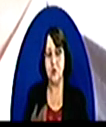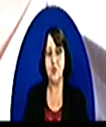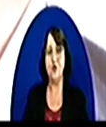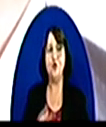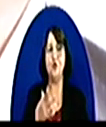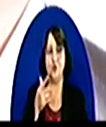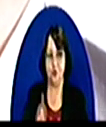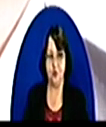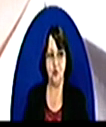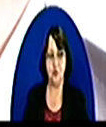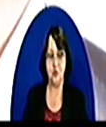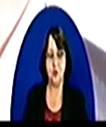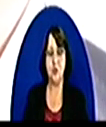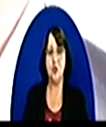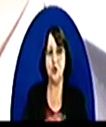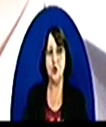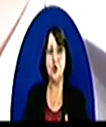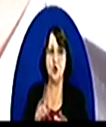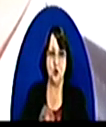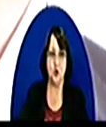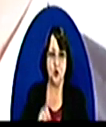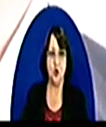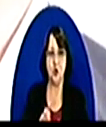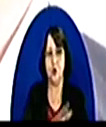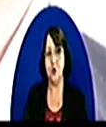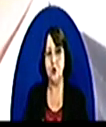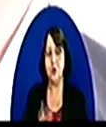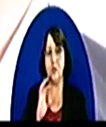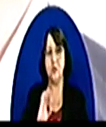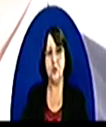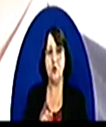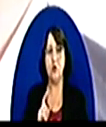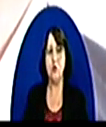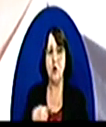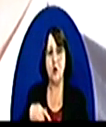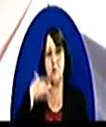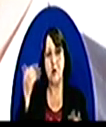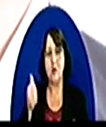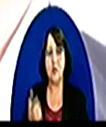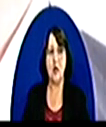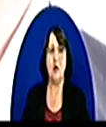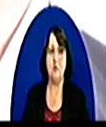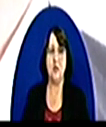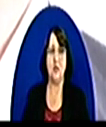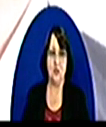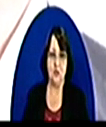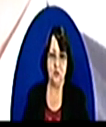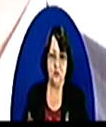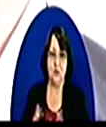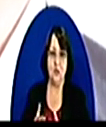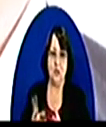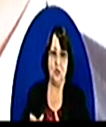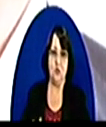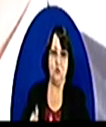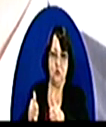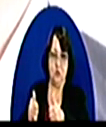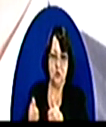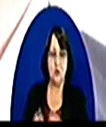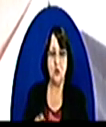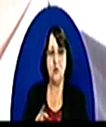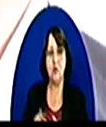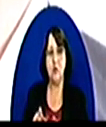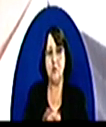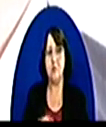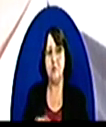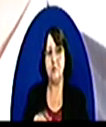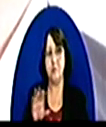за дээр нь одоо шинэ хөдөө төслийг хэрэгжүүлэх, хөдөөгийн малчтын амьдралыг өөднө татах, хөдөөгийн ард